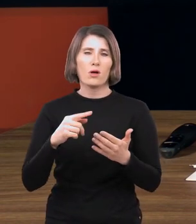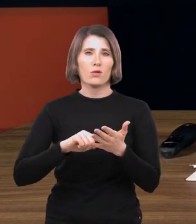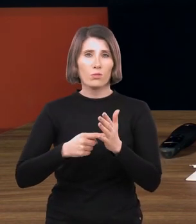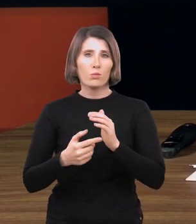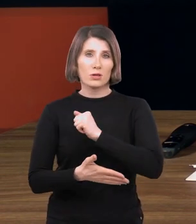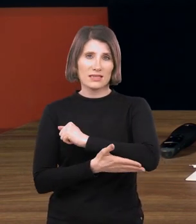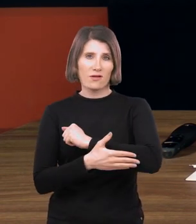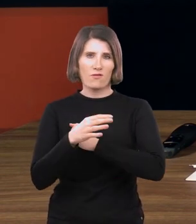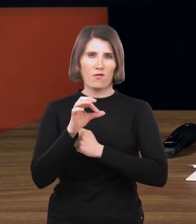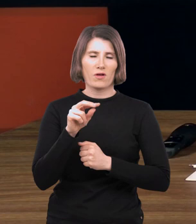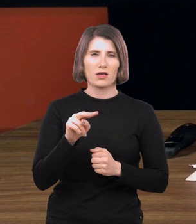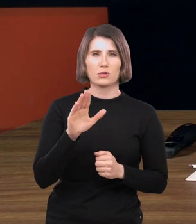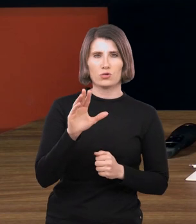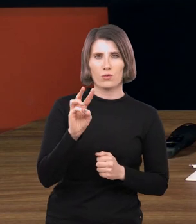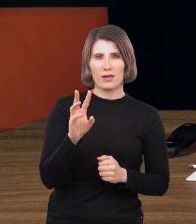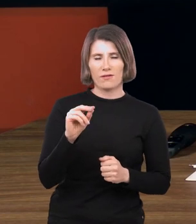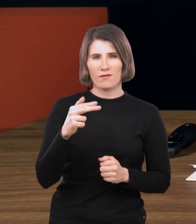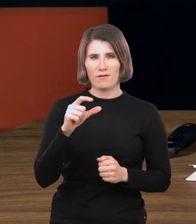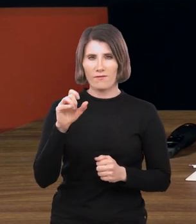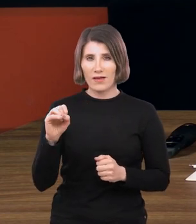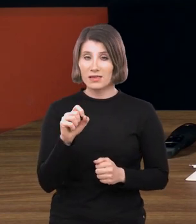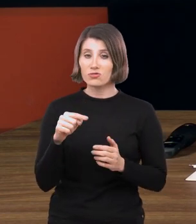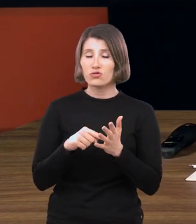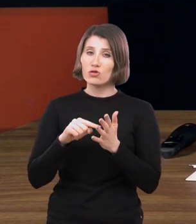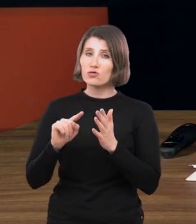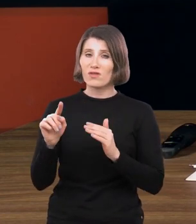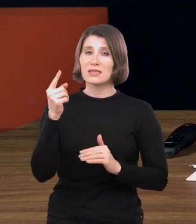to przeliczyć i jest to dosyć